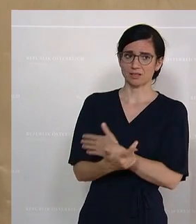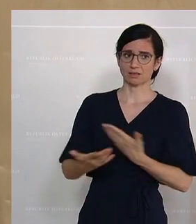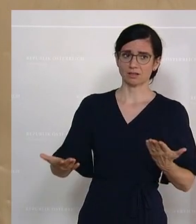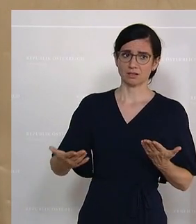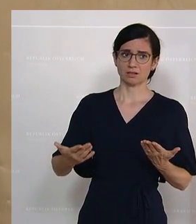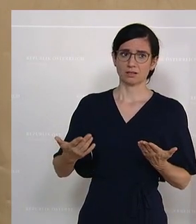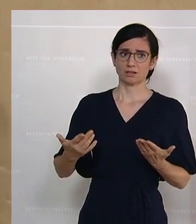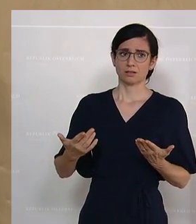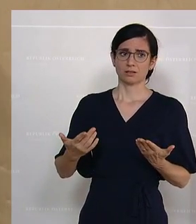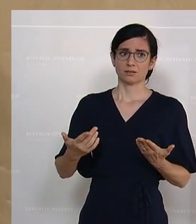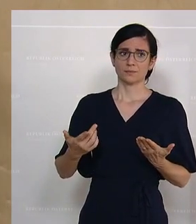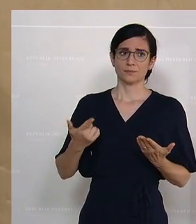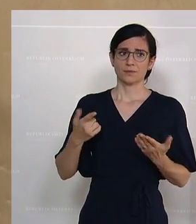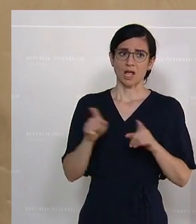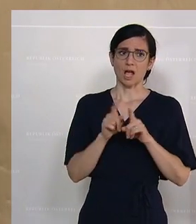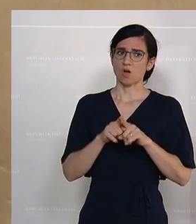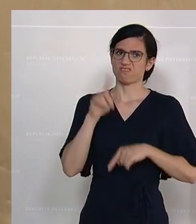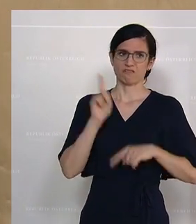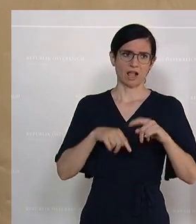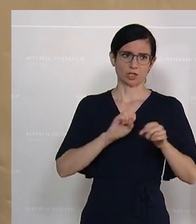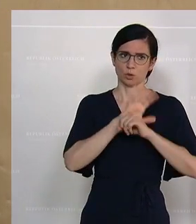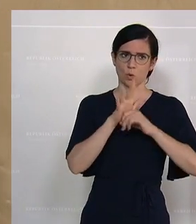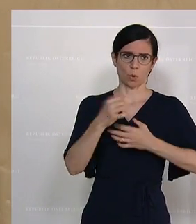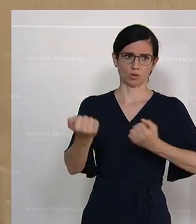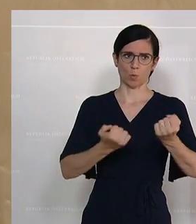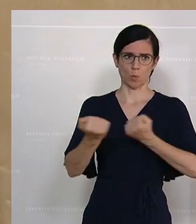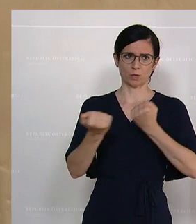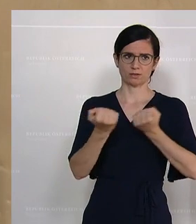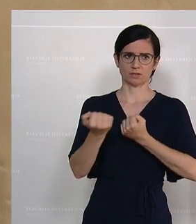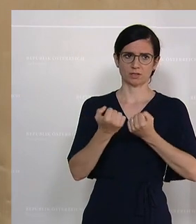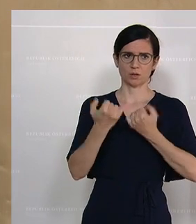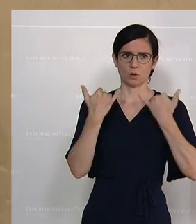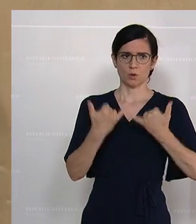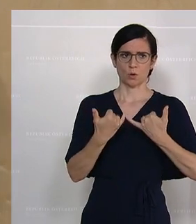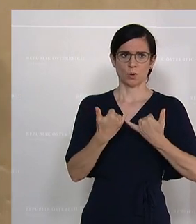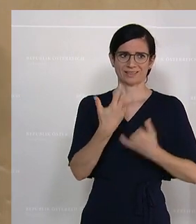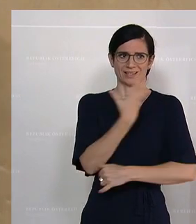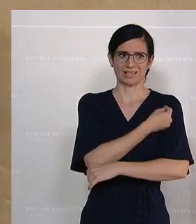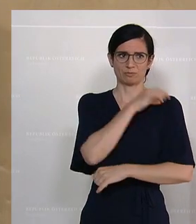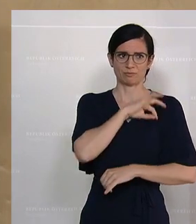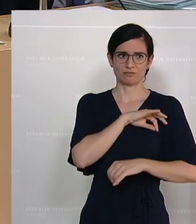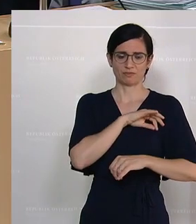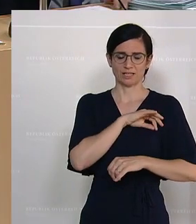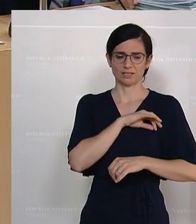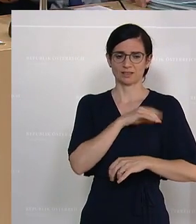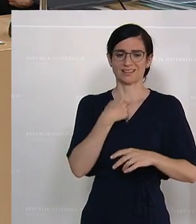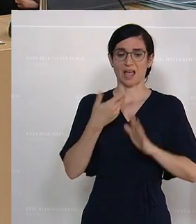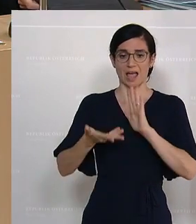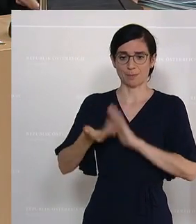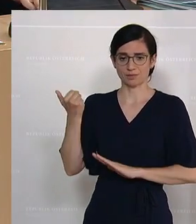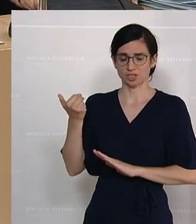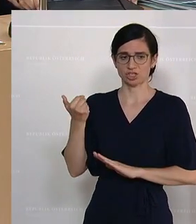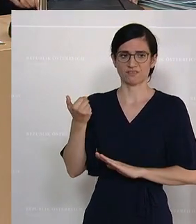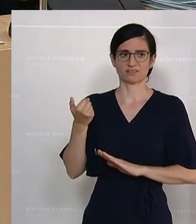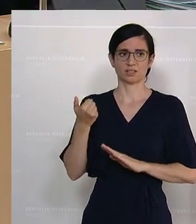es war die falsche carola politik heute haben sie die impfpflicht dementsprechend einmal zurückgenommen abgeschafft die im